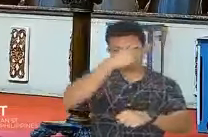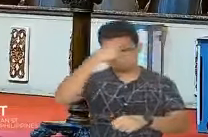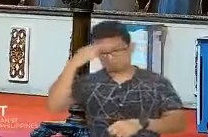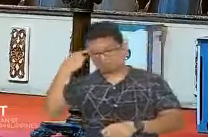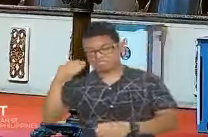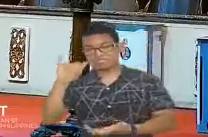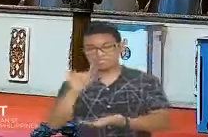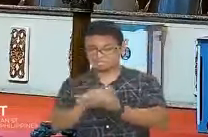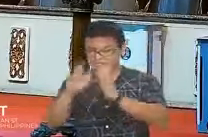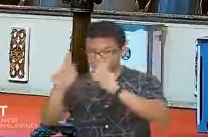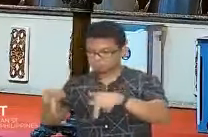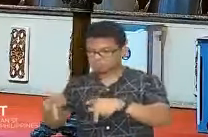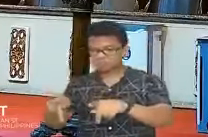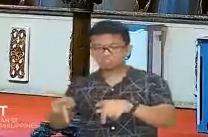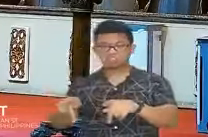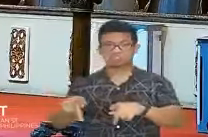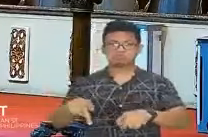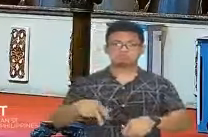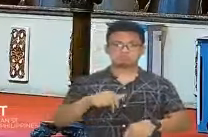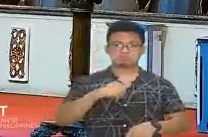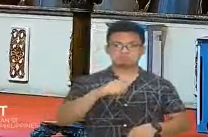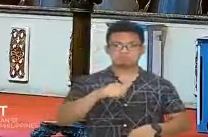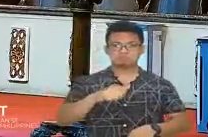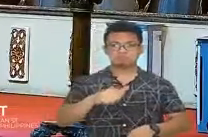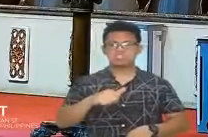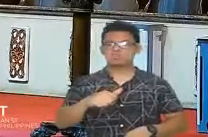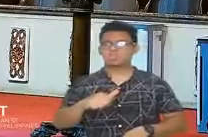kay buot pa sa buot niya na tapulan.